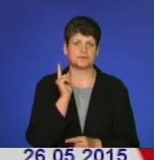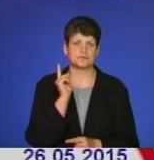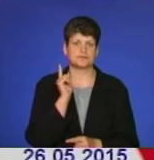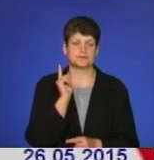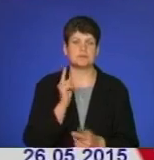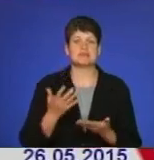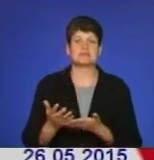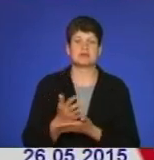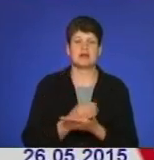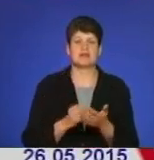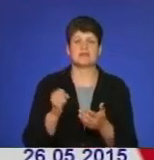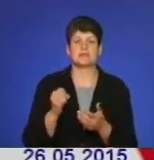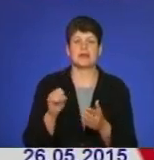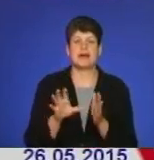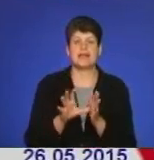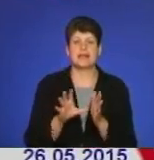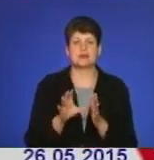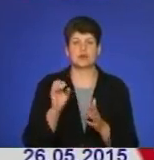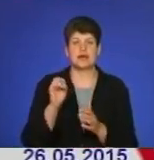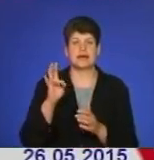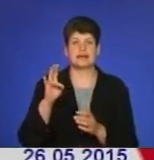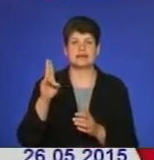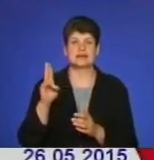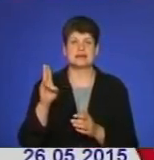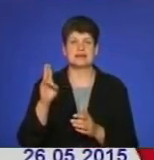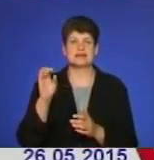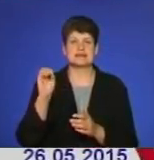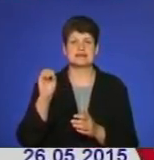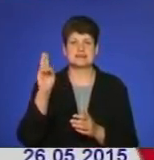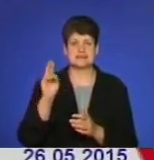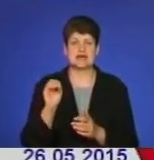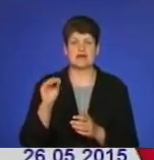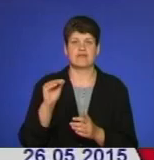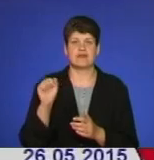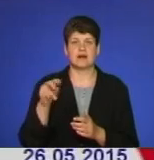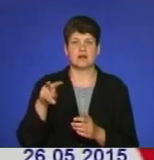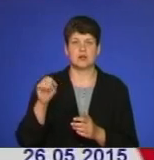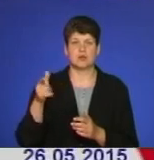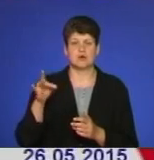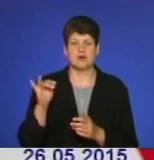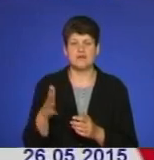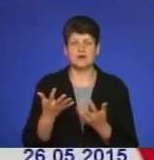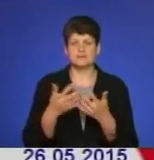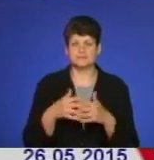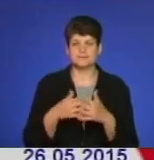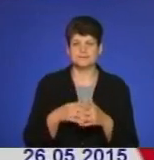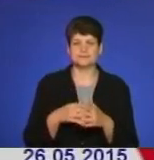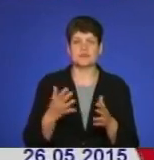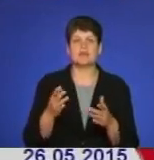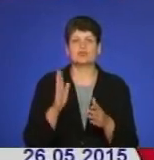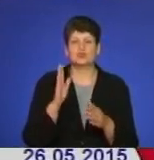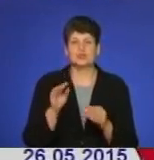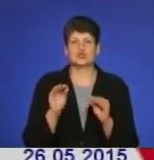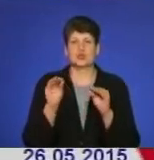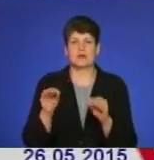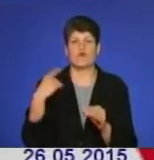на електроенцефалограф для діток, які хворі, і цей енцефалограф буде стояти в